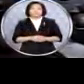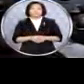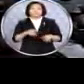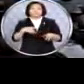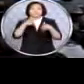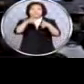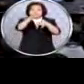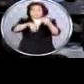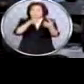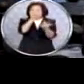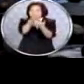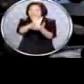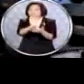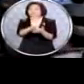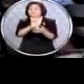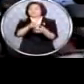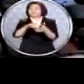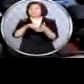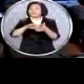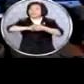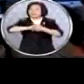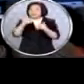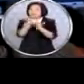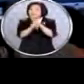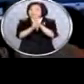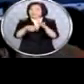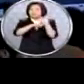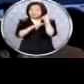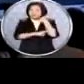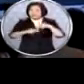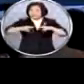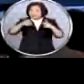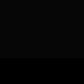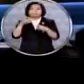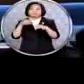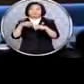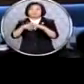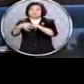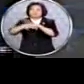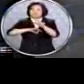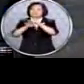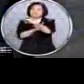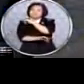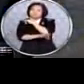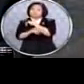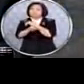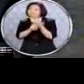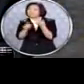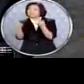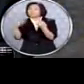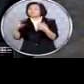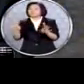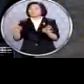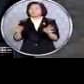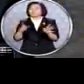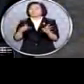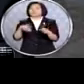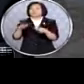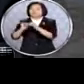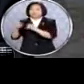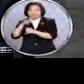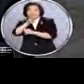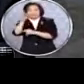案，并不表达是代表了司法的改革，而更让我们社会会失去